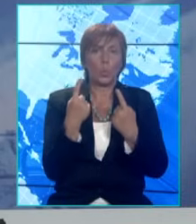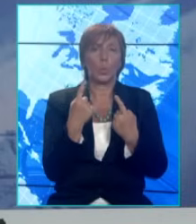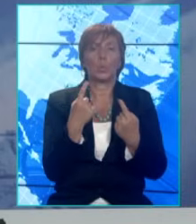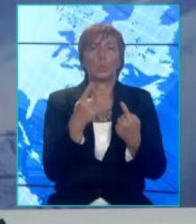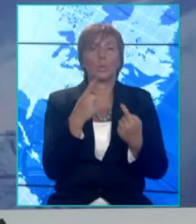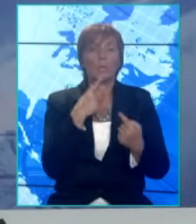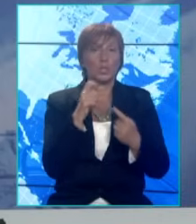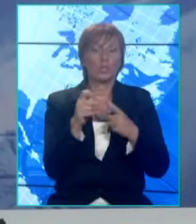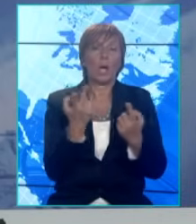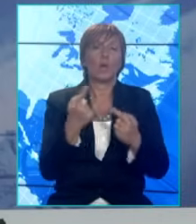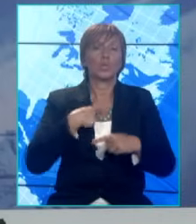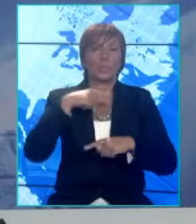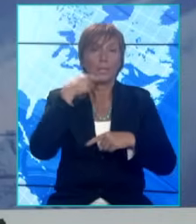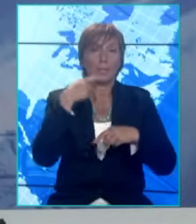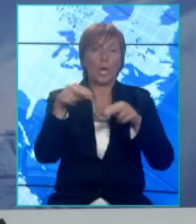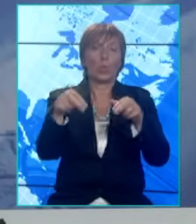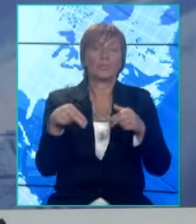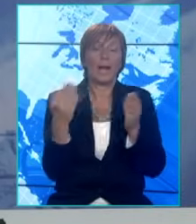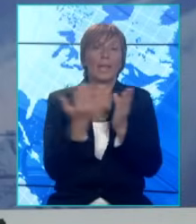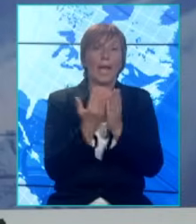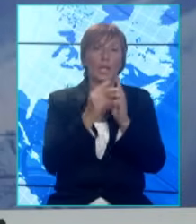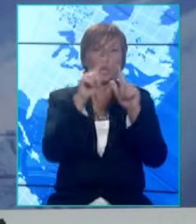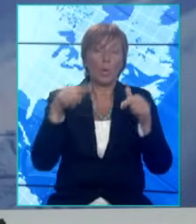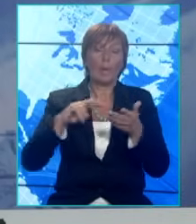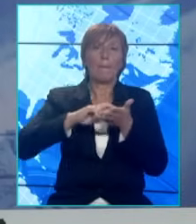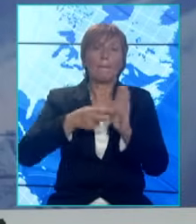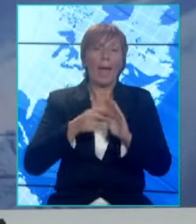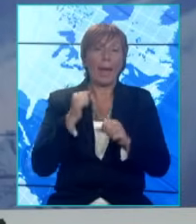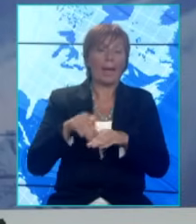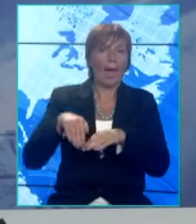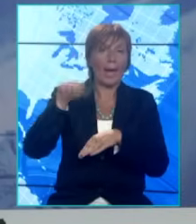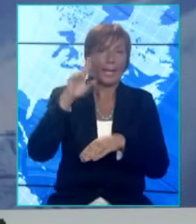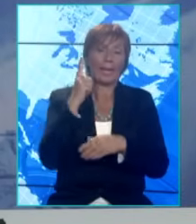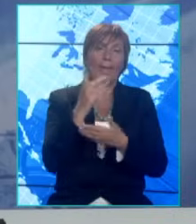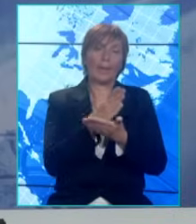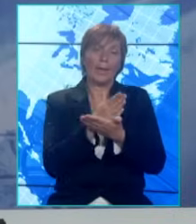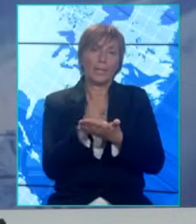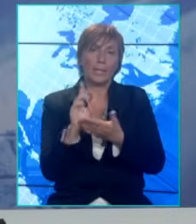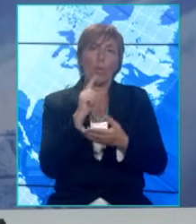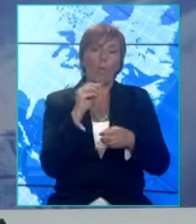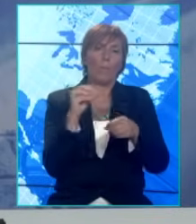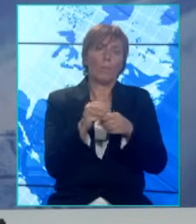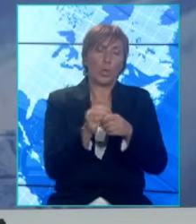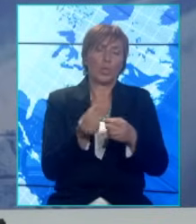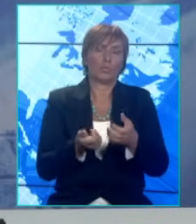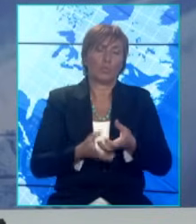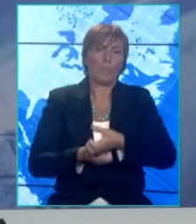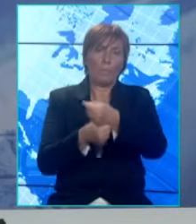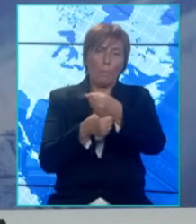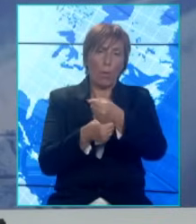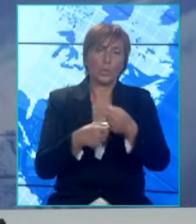kontekstu, kao što rekao, usvajanja dokumenta plana rasta. Jedan dio ide u proračunsku potporu, drugi dio ide